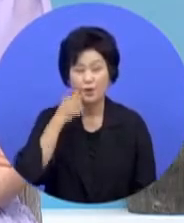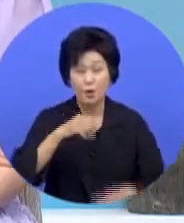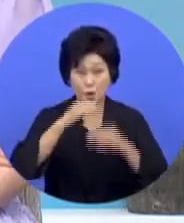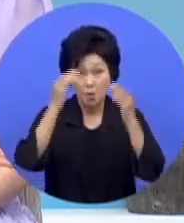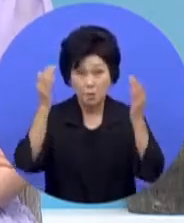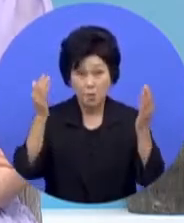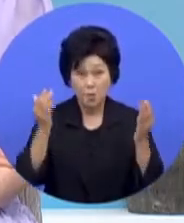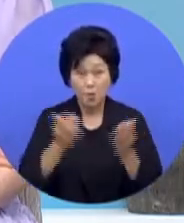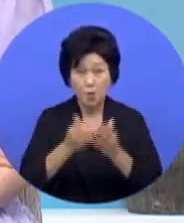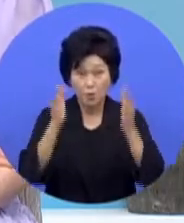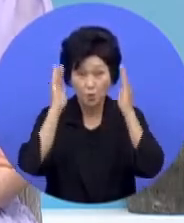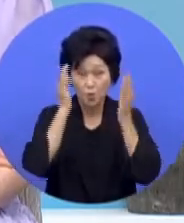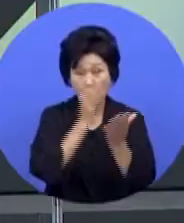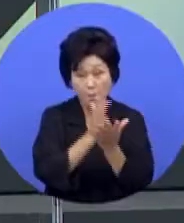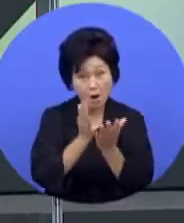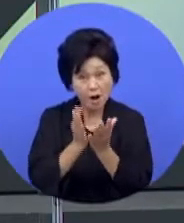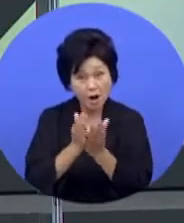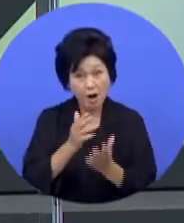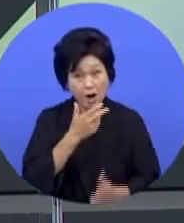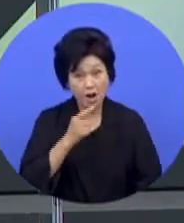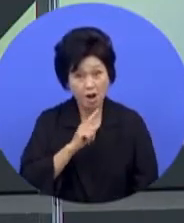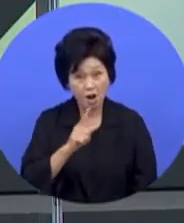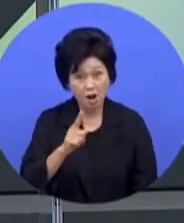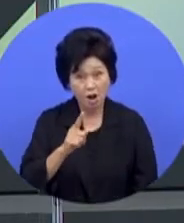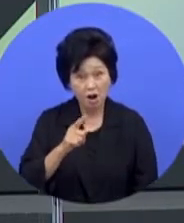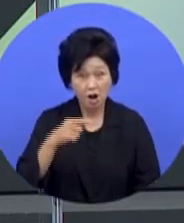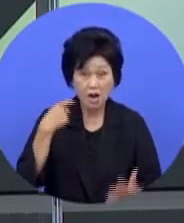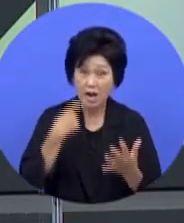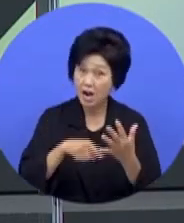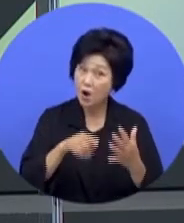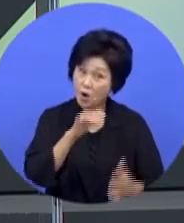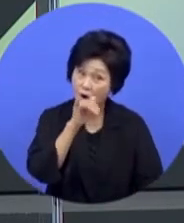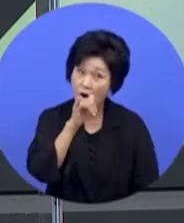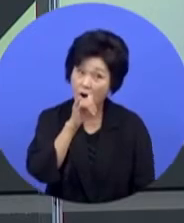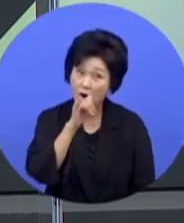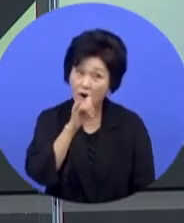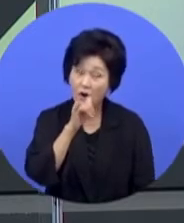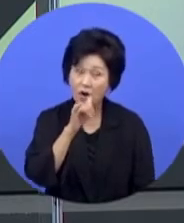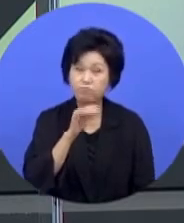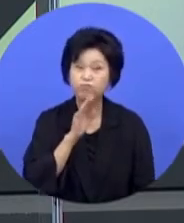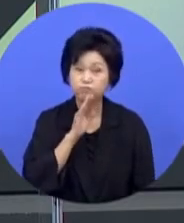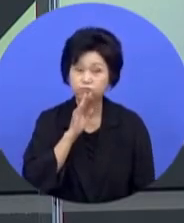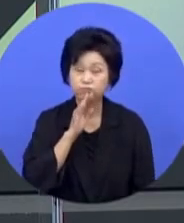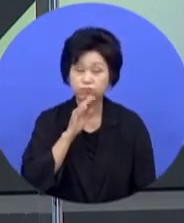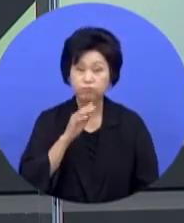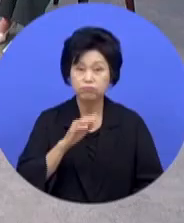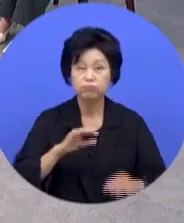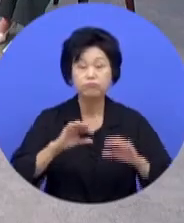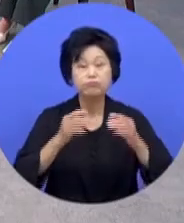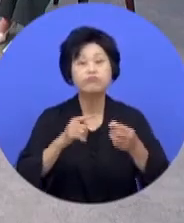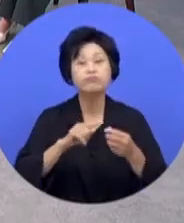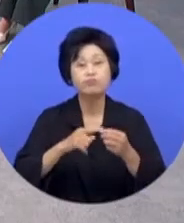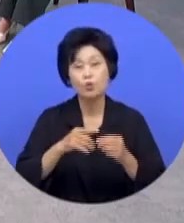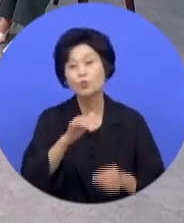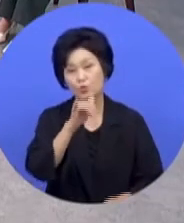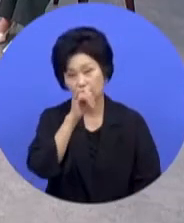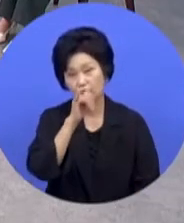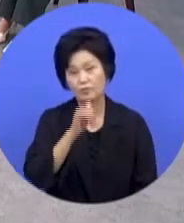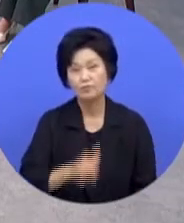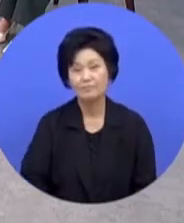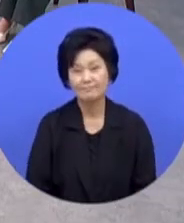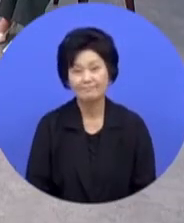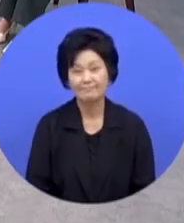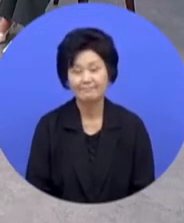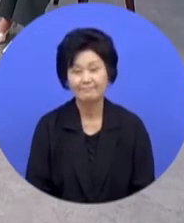영어 수업이에요? 이제 전 과목을 예 그렇게 합니다. 와. 물론 이제 국어도 있고요. 네. 예. 오,